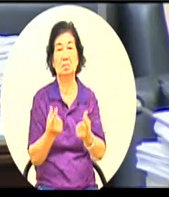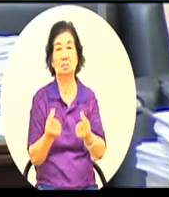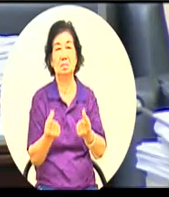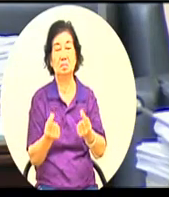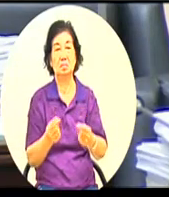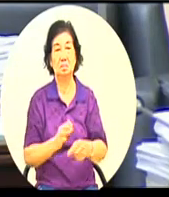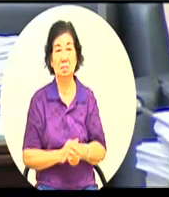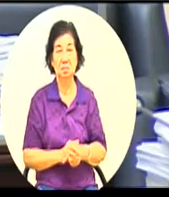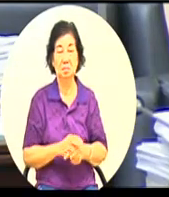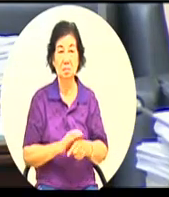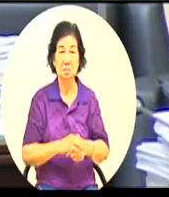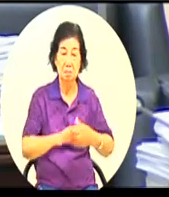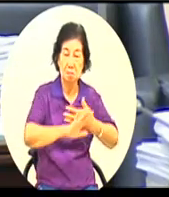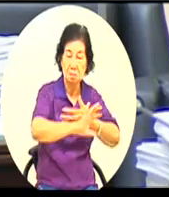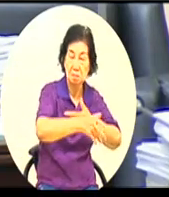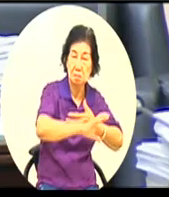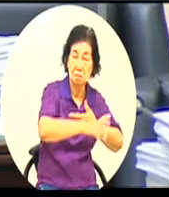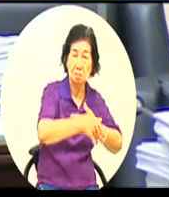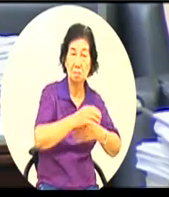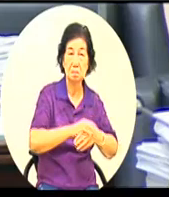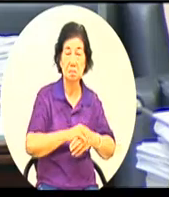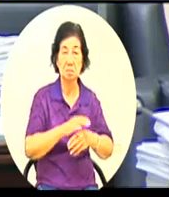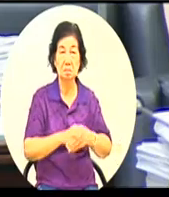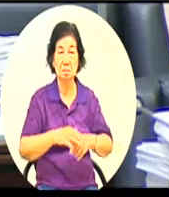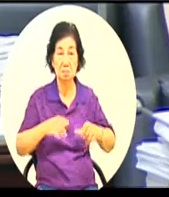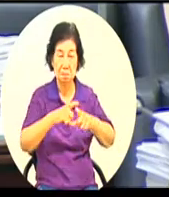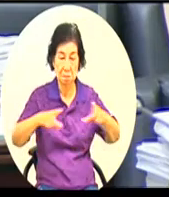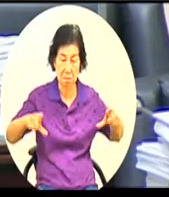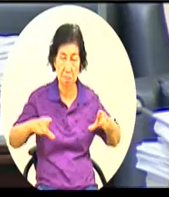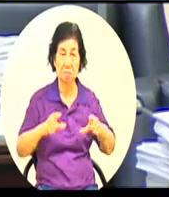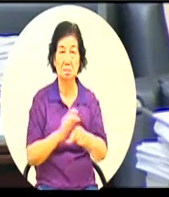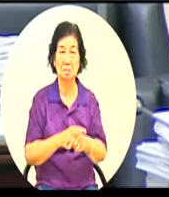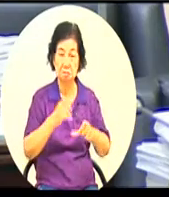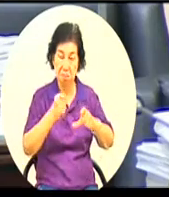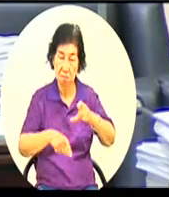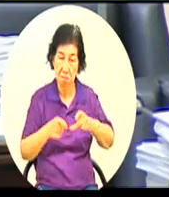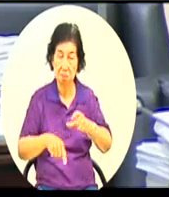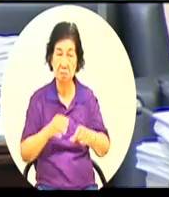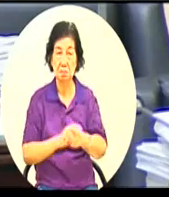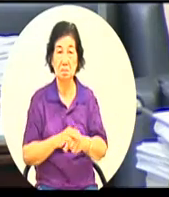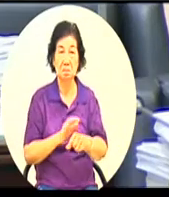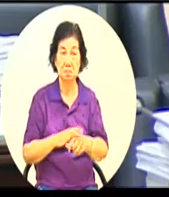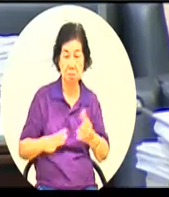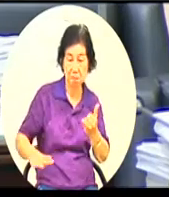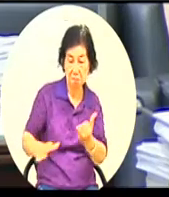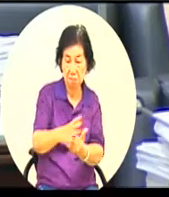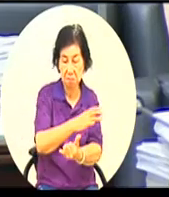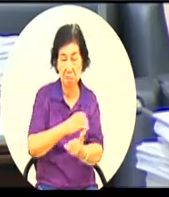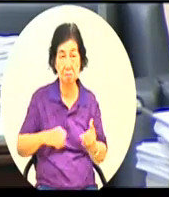莫讲外来，外资连咱全台湾省